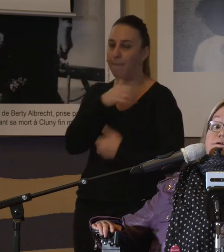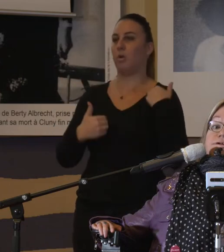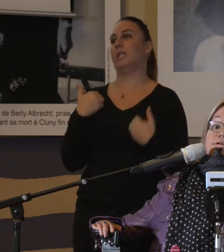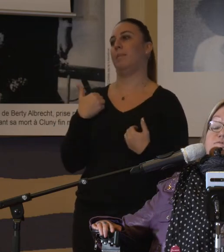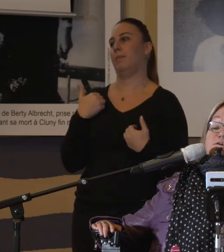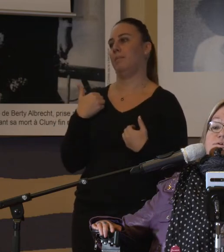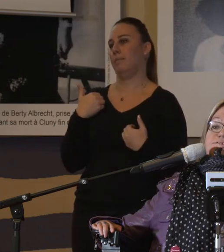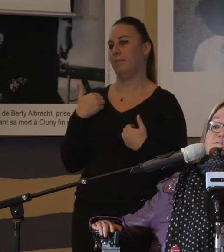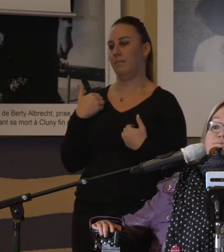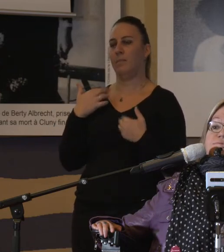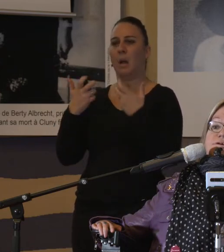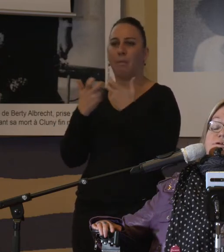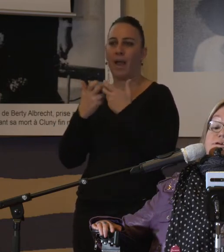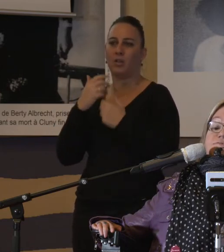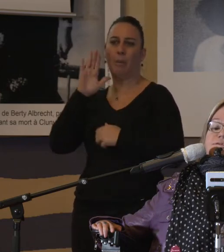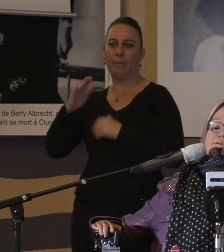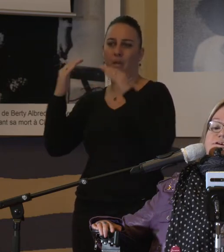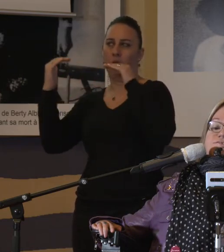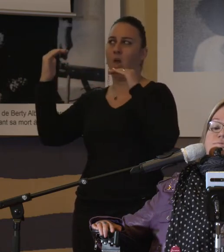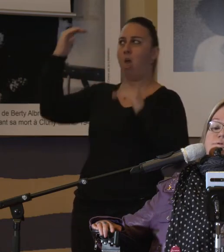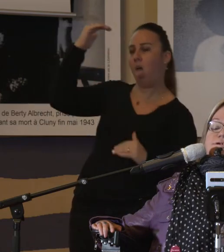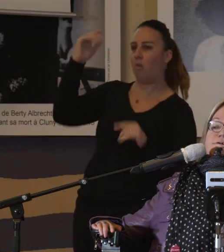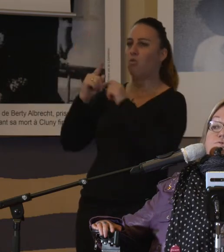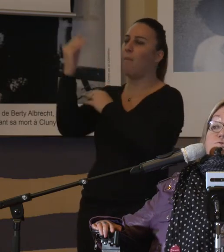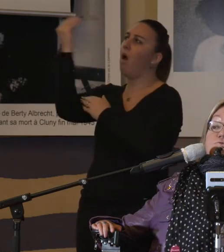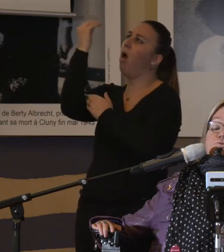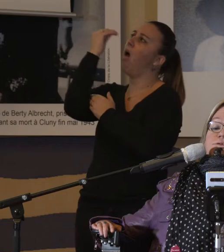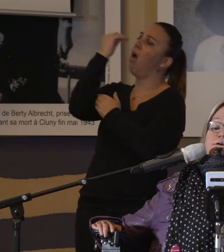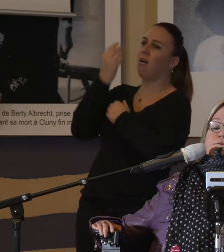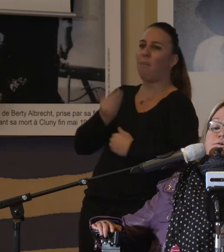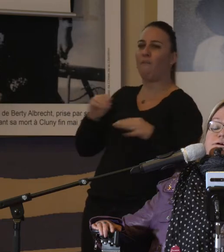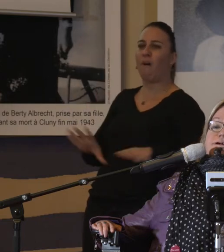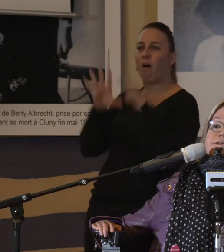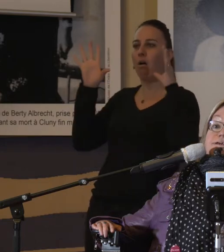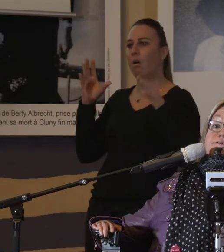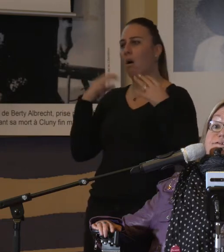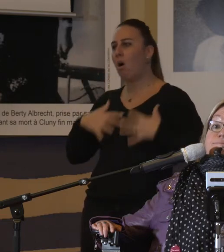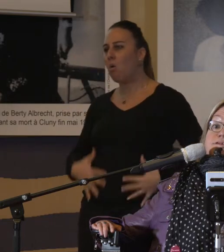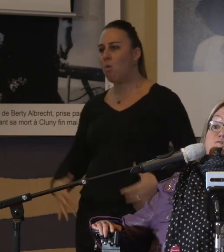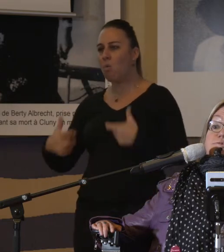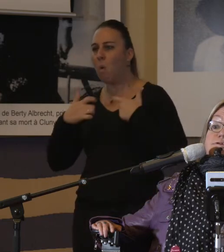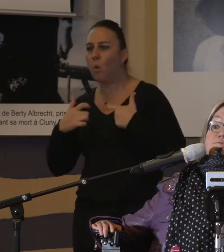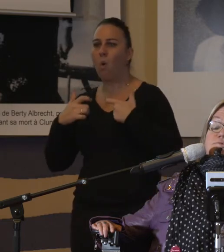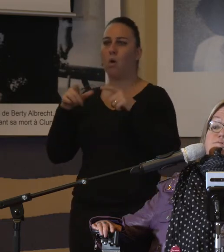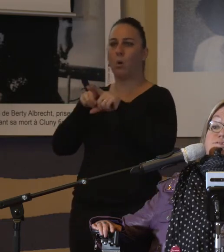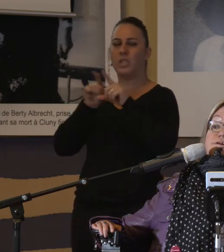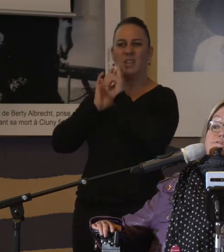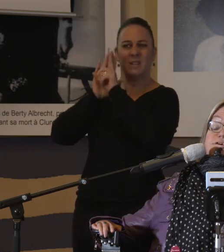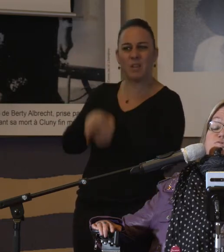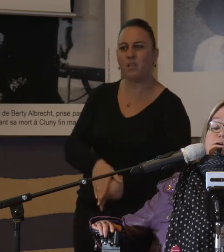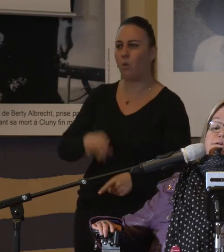comme l'infériorisation, l'infantilisation, le contrôle des corps, les discriminations et les